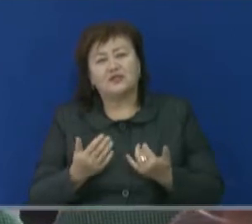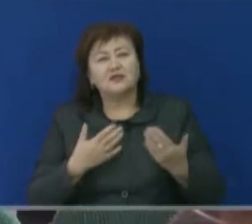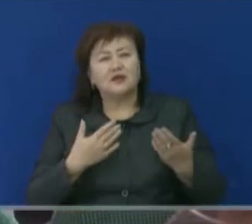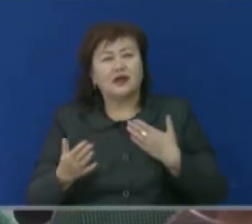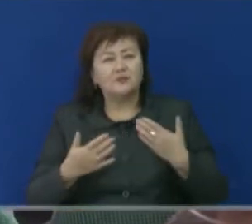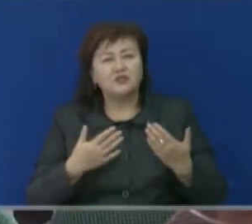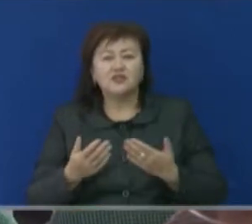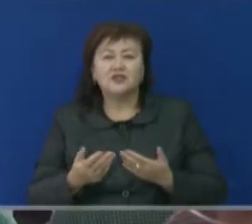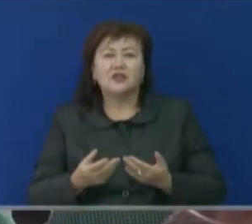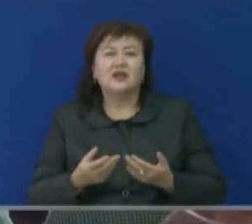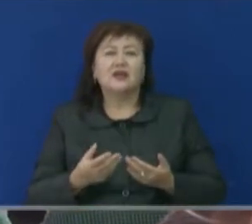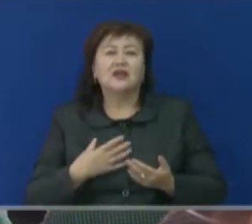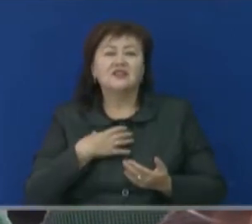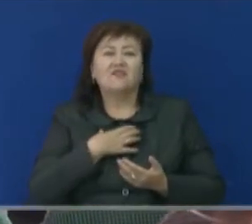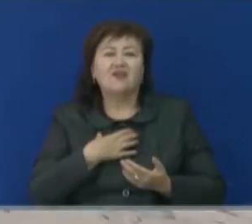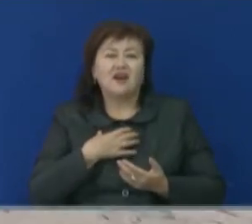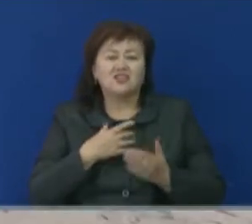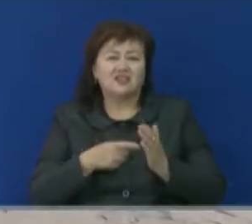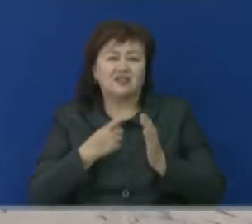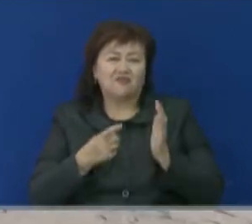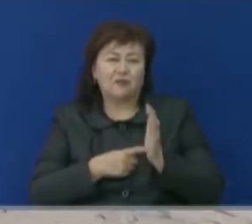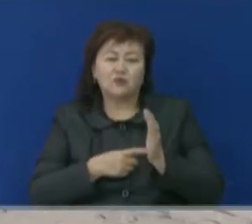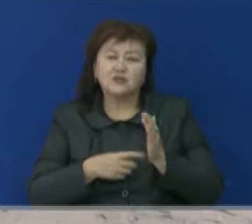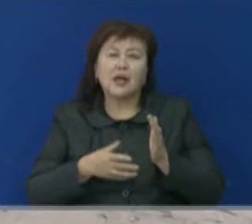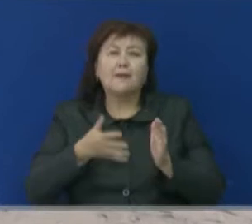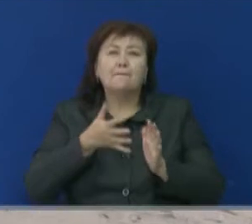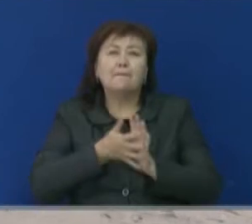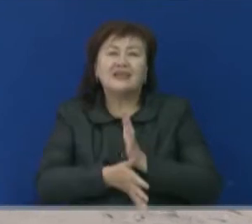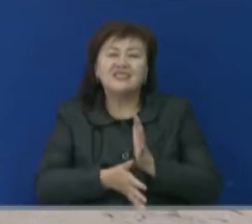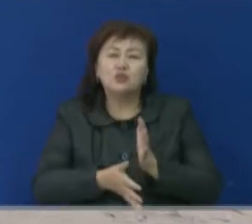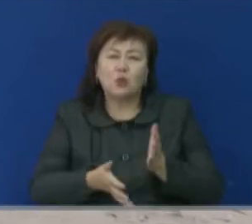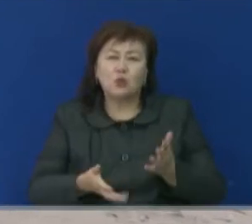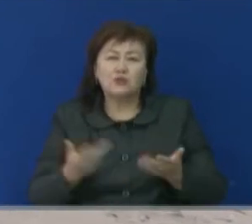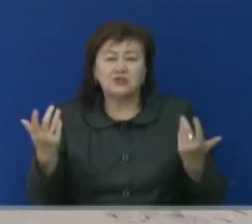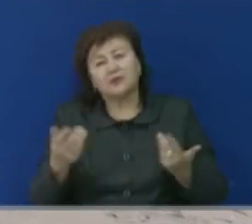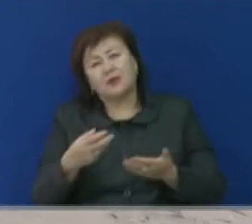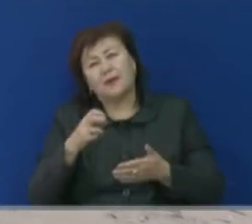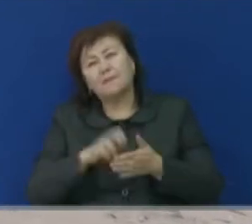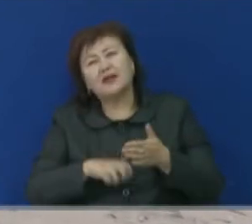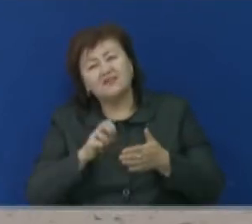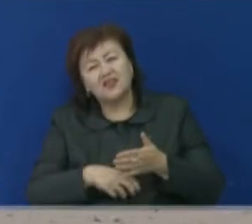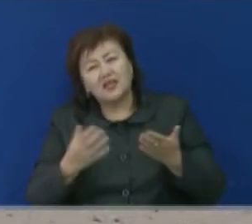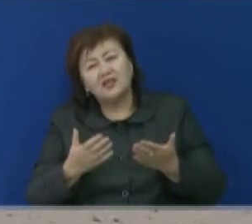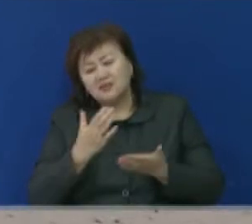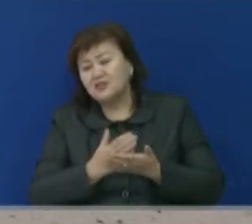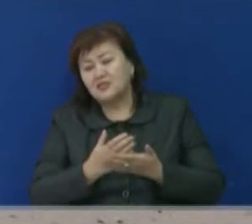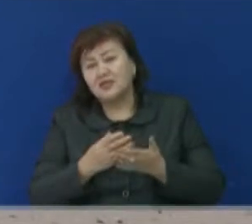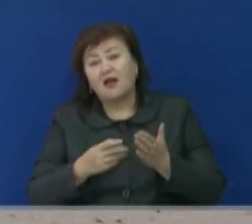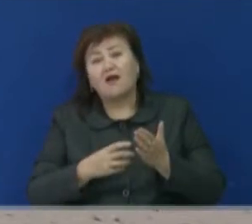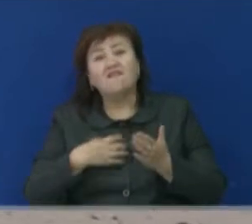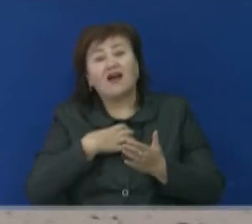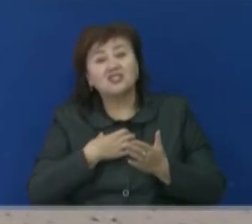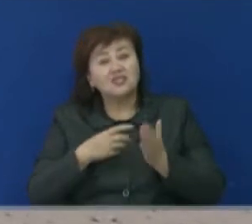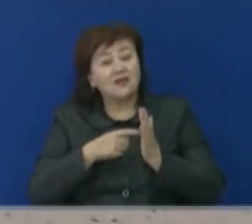арқылы жиындарда сондай-ақ әлеуметтік желілерді мониторингілеу және жазбаша өтініштерді қарау кезінде түйткілді мәселелер анықталды. Ағымдағы